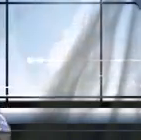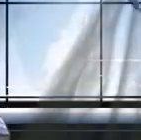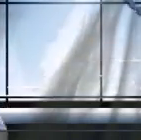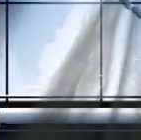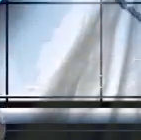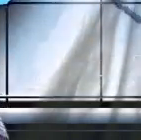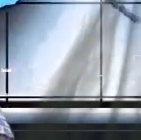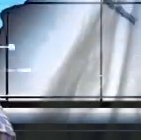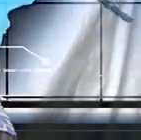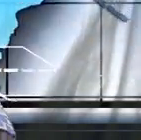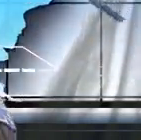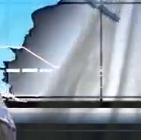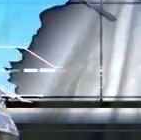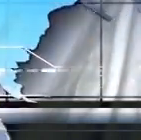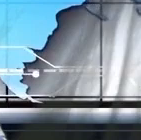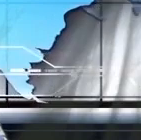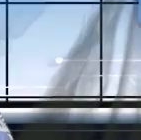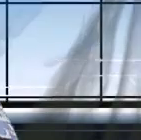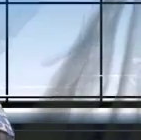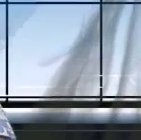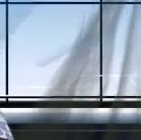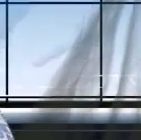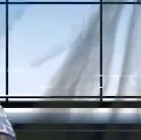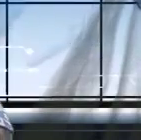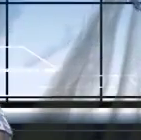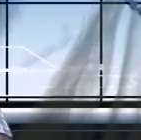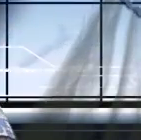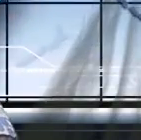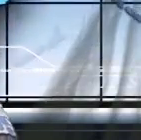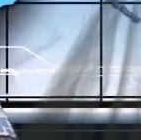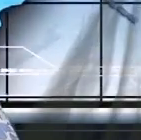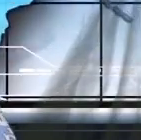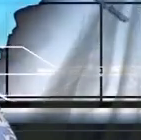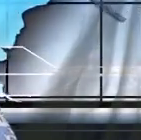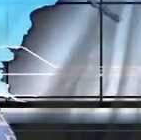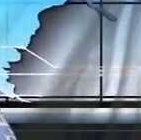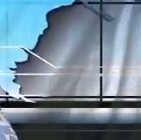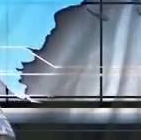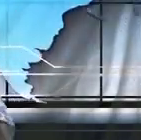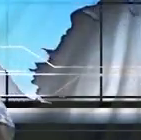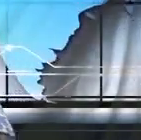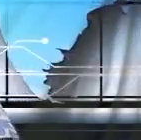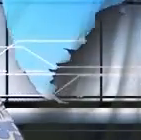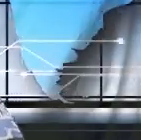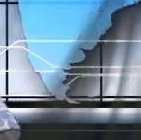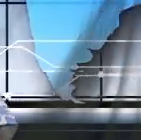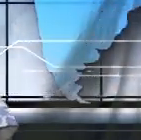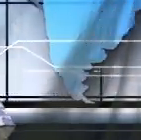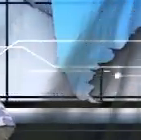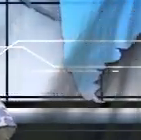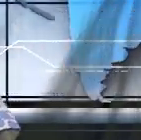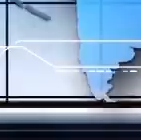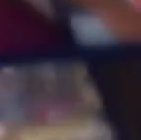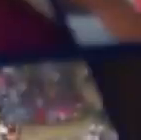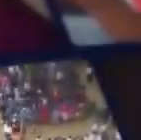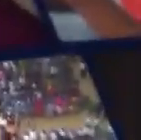kperie ndụ n'ịhụnanya na inwere onwe nke dị n'ime Jizọs Kraịst. Chineke gọzie gị.